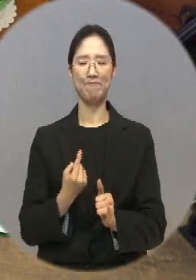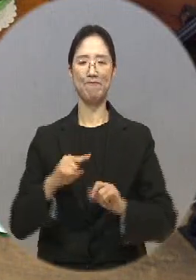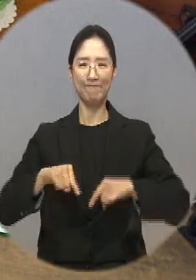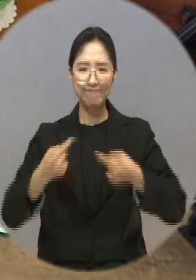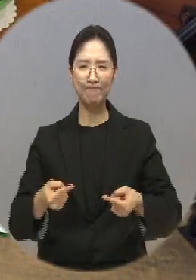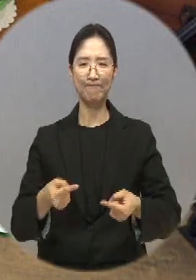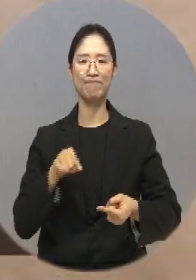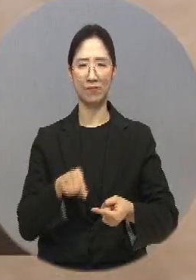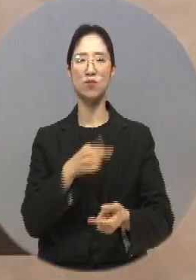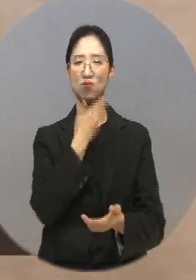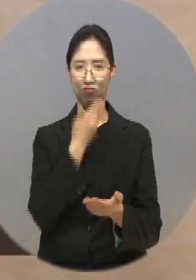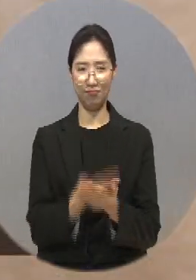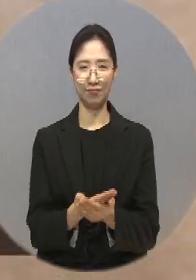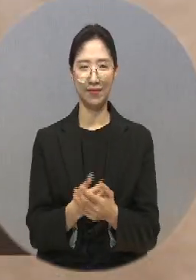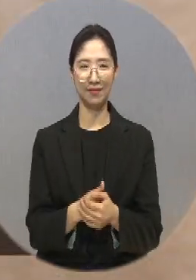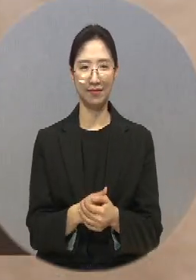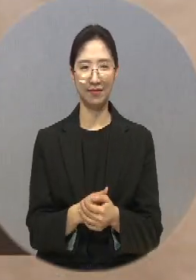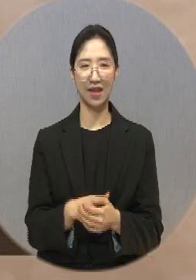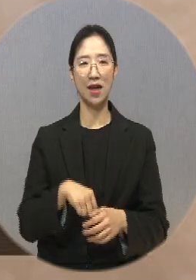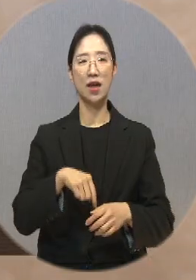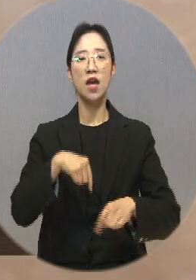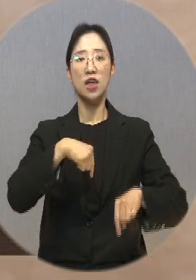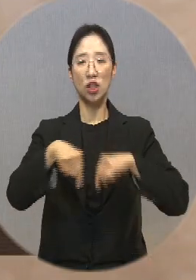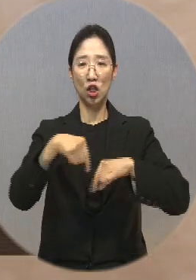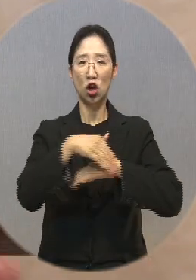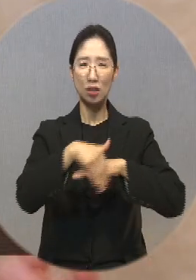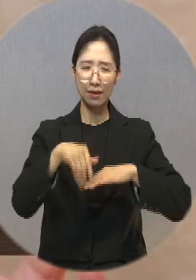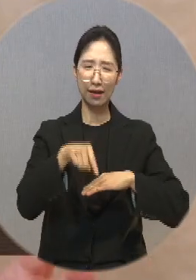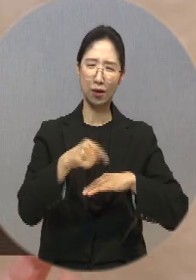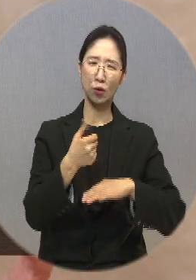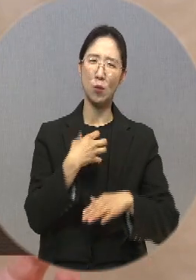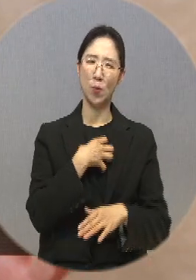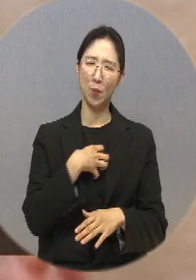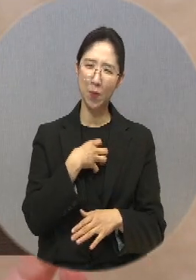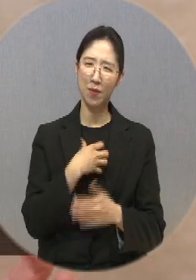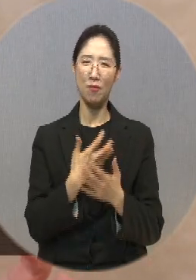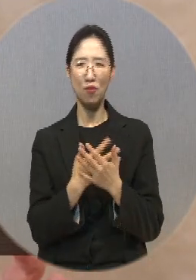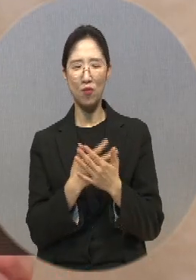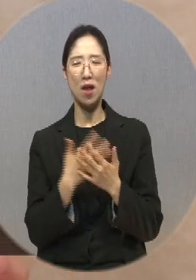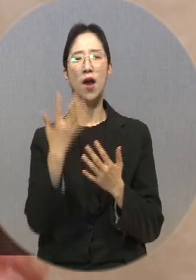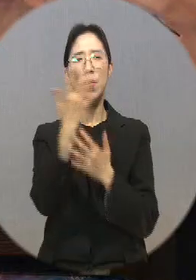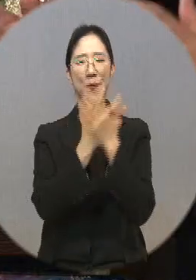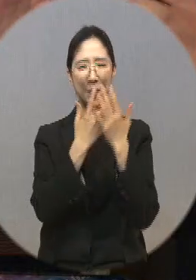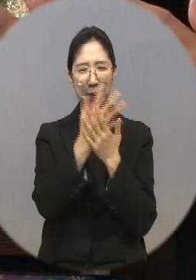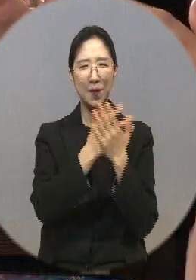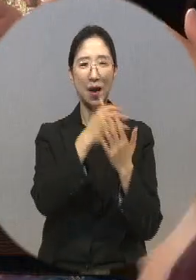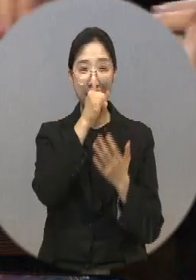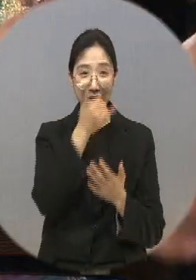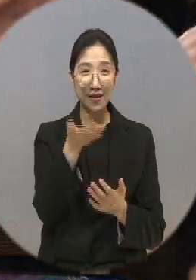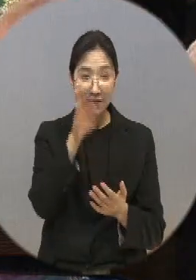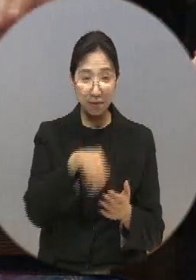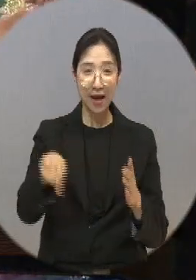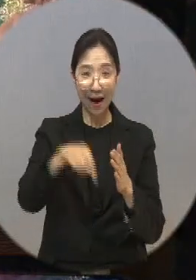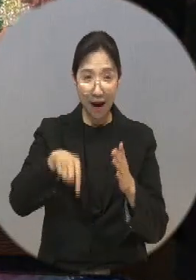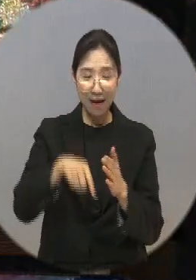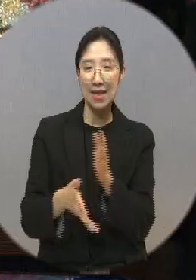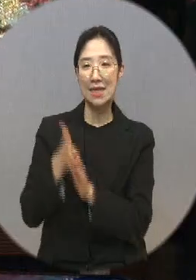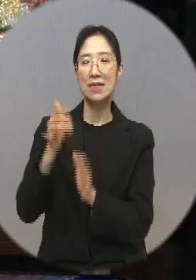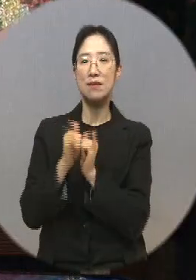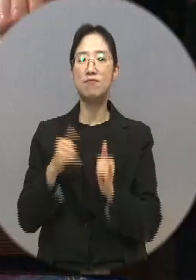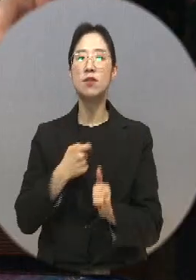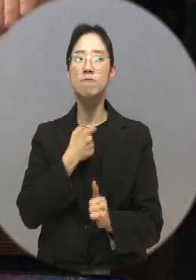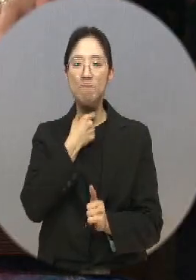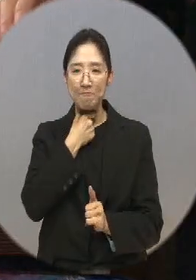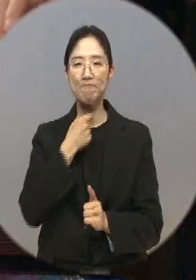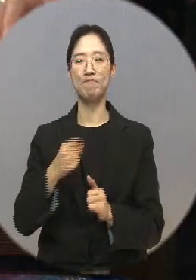중요할 수 있다. 아까 이제 정책은 약간 불안하지만 모호성을 남겨놓고 그 모호성 안에서 시민들의 자발성을